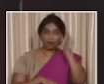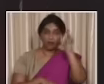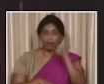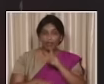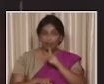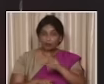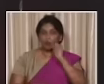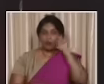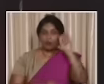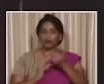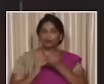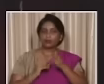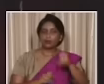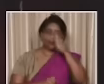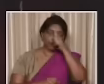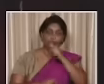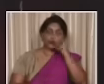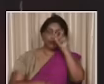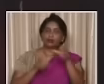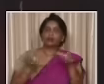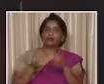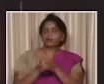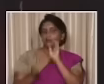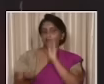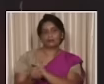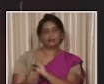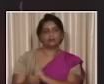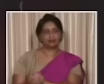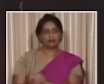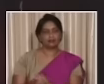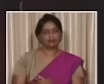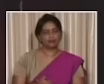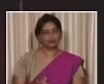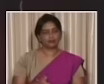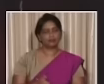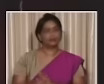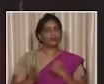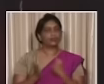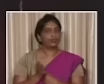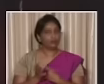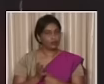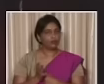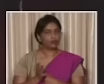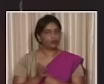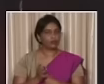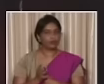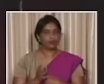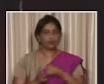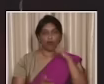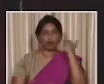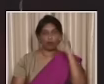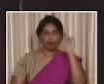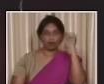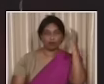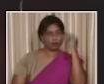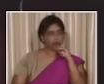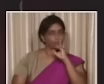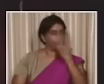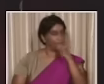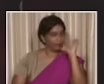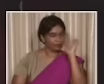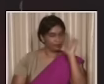කරලා හොරකම් කරපු කණ්ඩායම රැකගෙන තියෙනවා. ලැජ්ජයි. රොෂාන් රණසිංහට කොළ එළිය පෙන්නවා එළියට යන්න